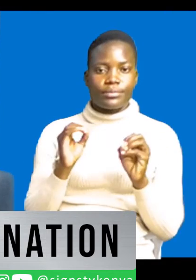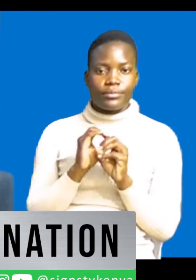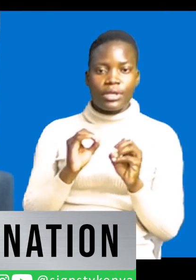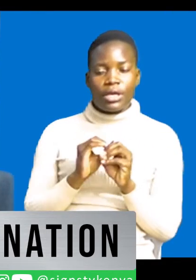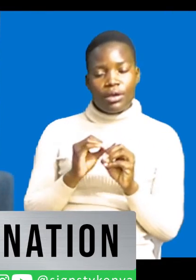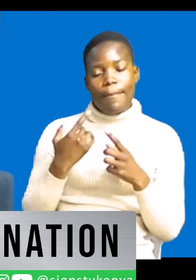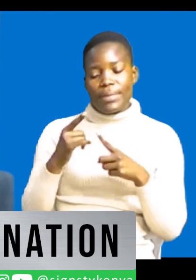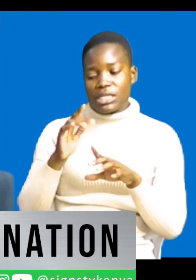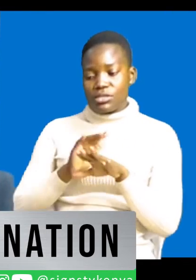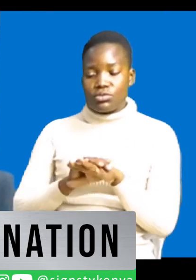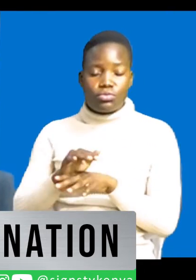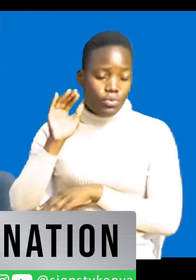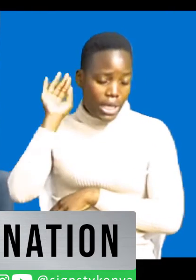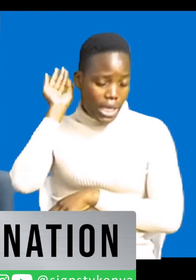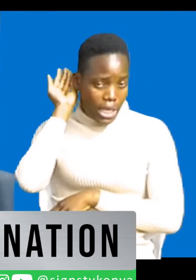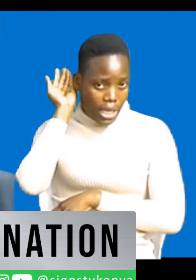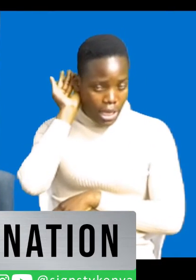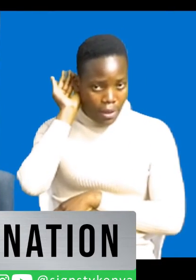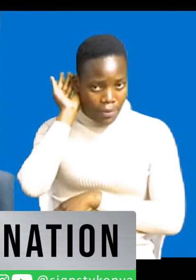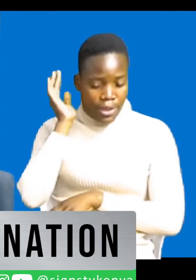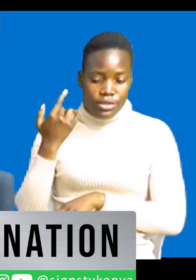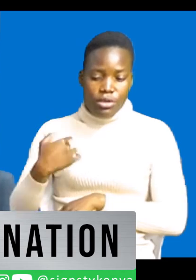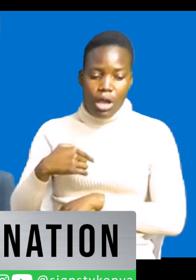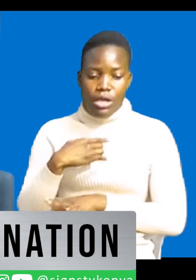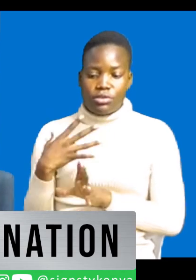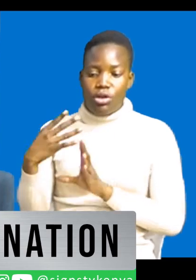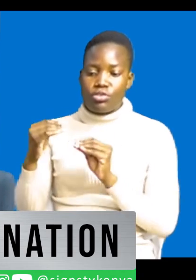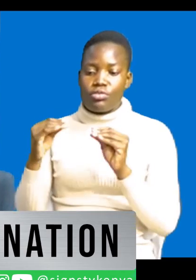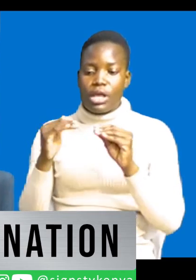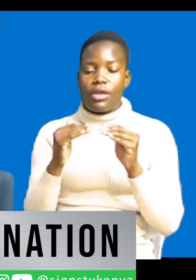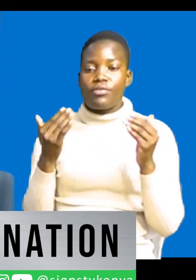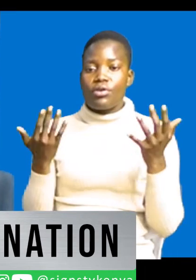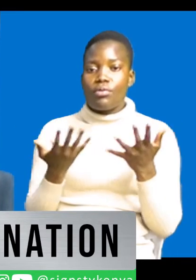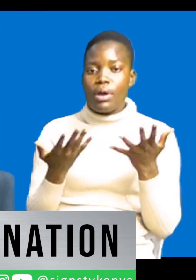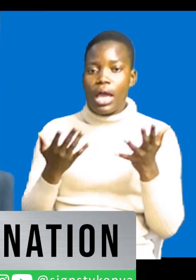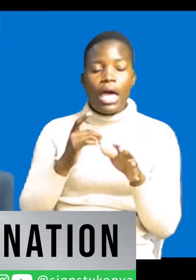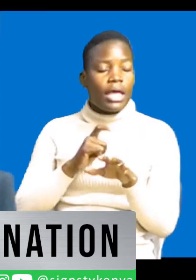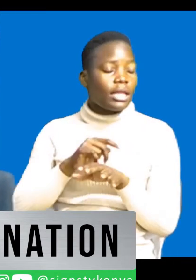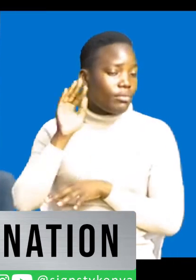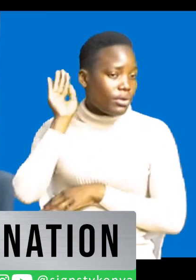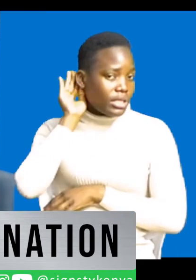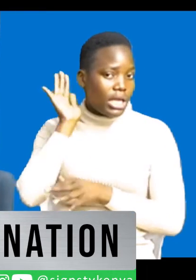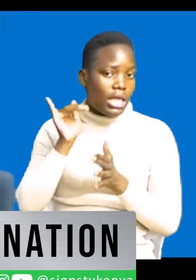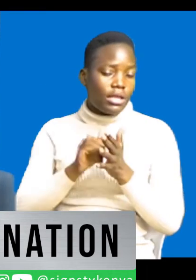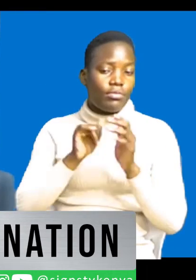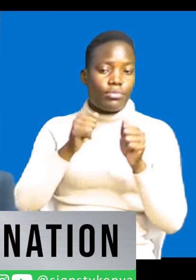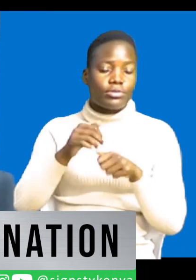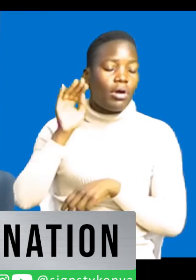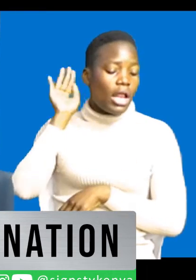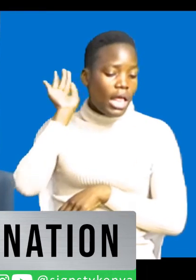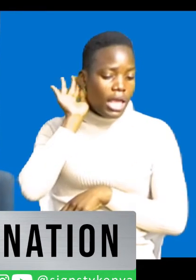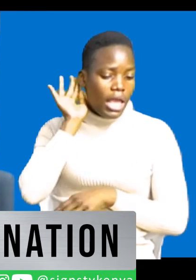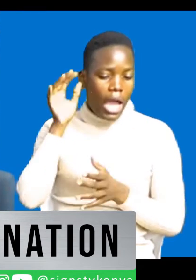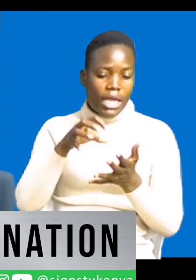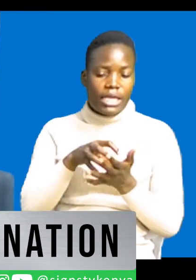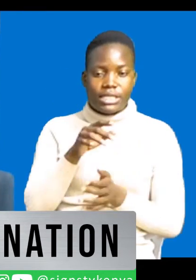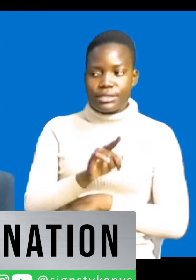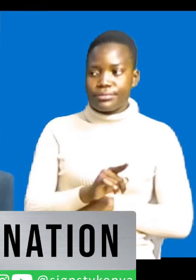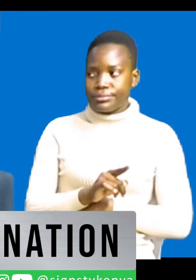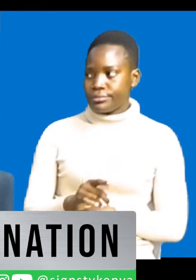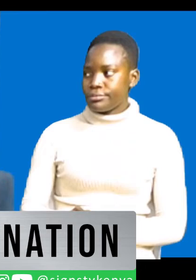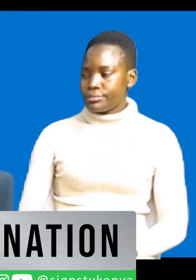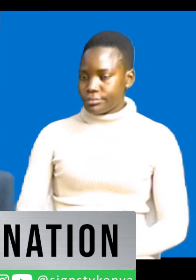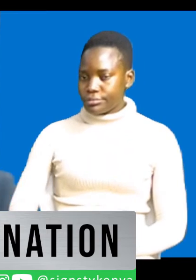mambo kama wa Kenya. I think we are going to a level where tunafurahia sasa tukisikia kumbe tunaweza sikia hizi vitu. And again,